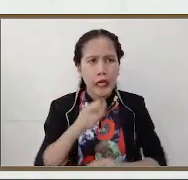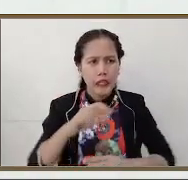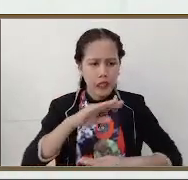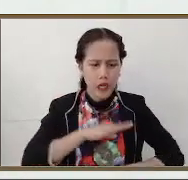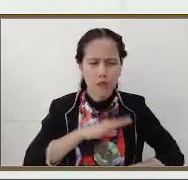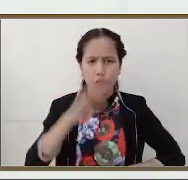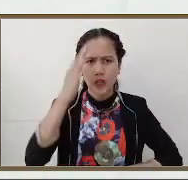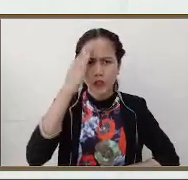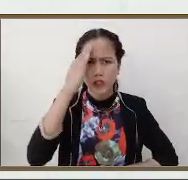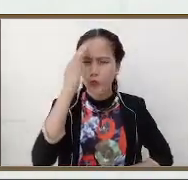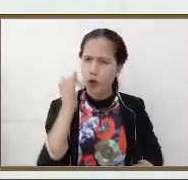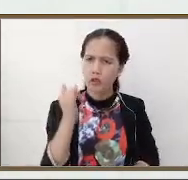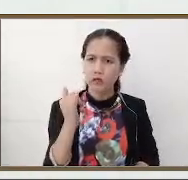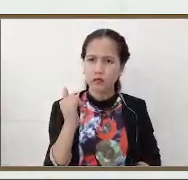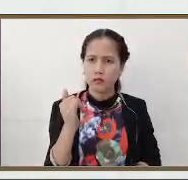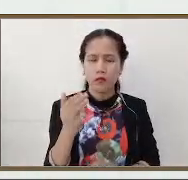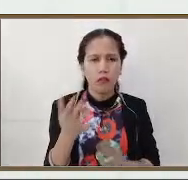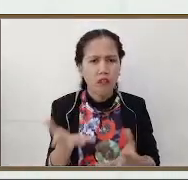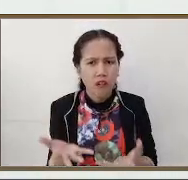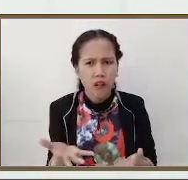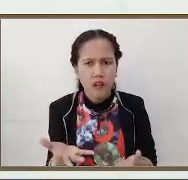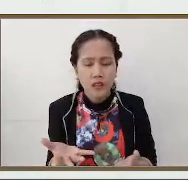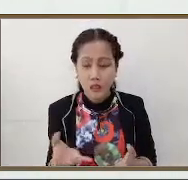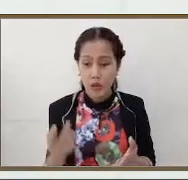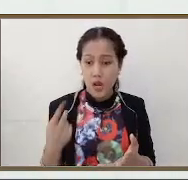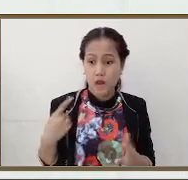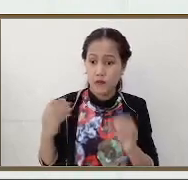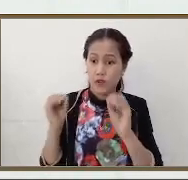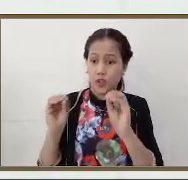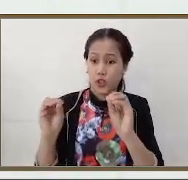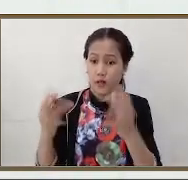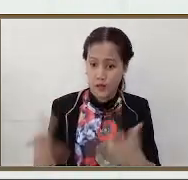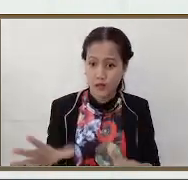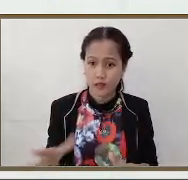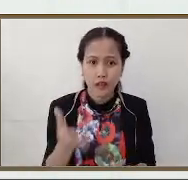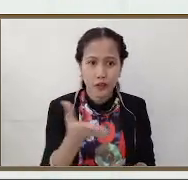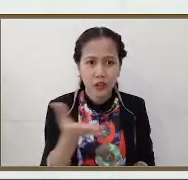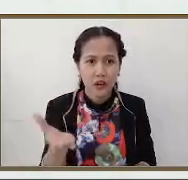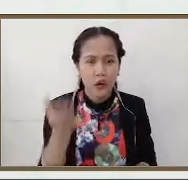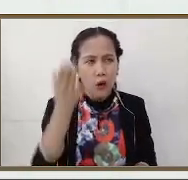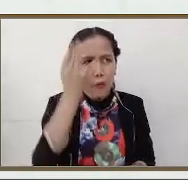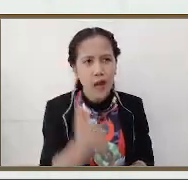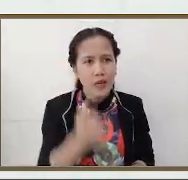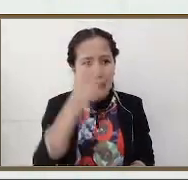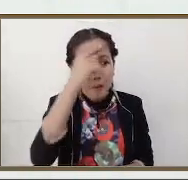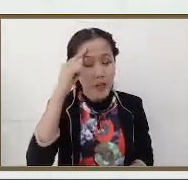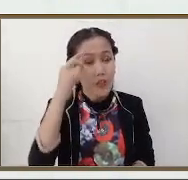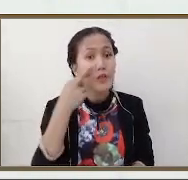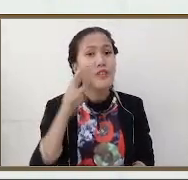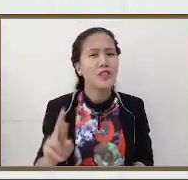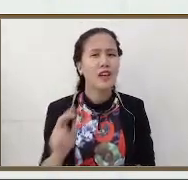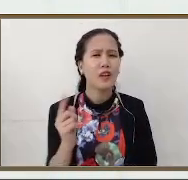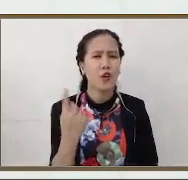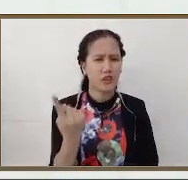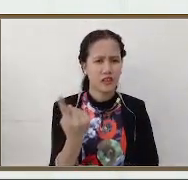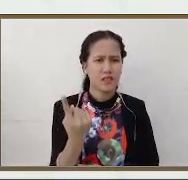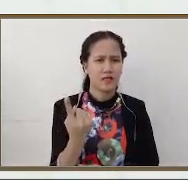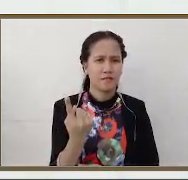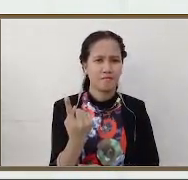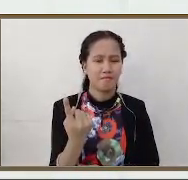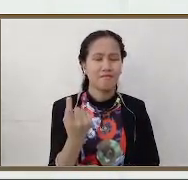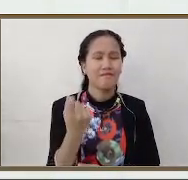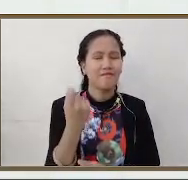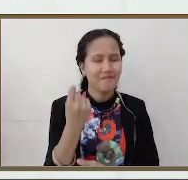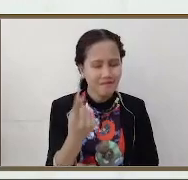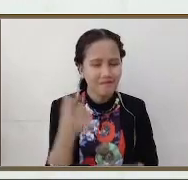Meron. Bakit lack of knowledge ka? Kasi yung tinuro na yun, na kung saan tayo lacking, ni-reject natin. Ulitin ko